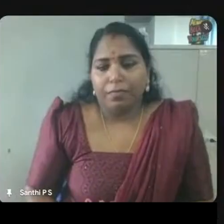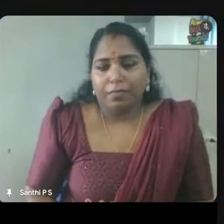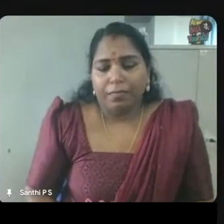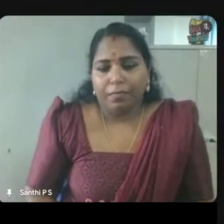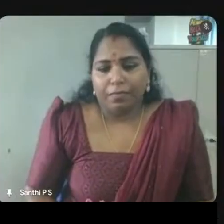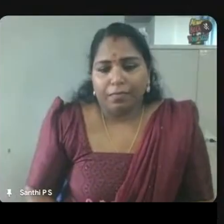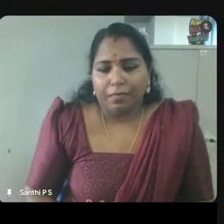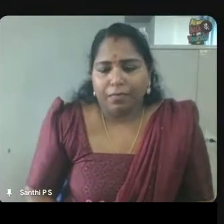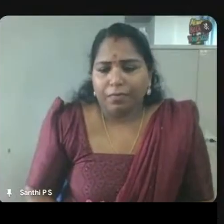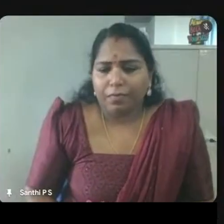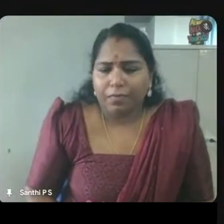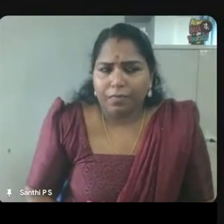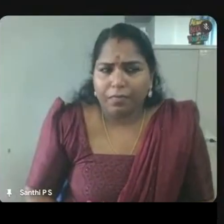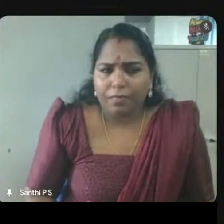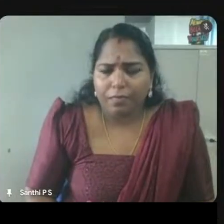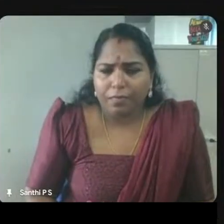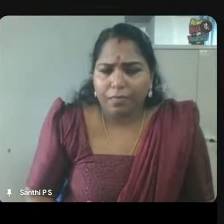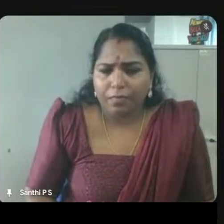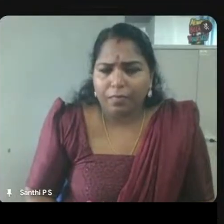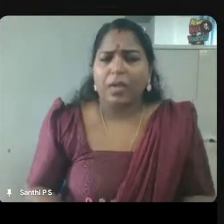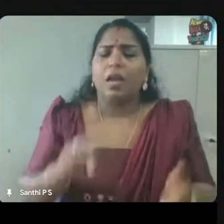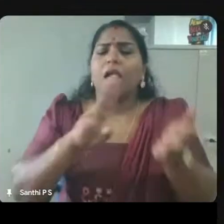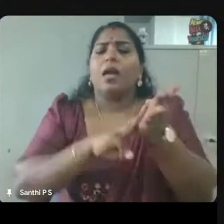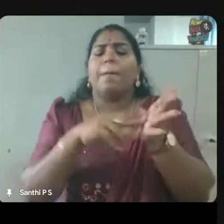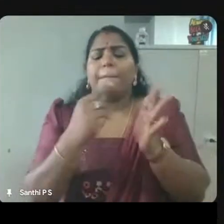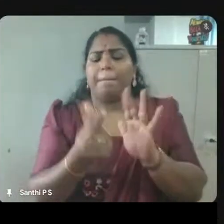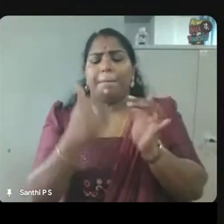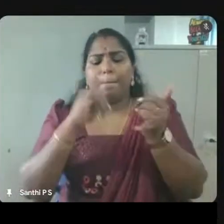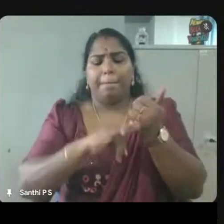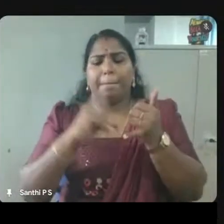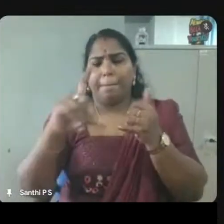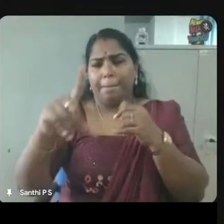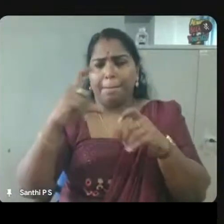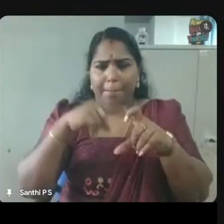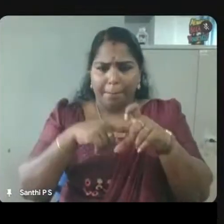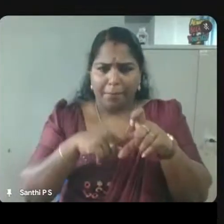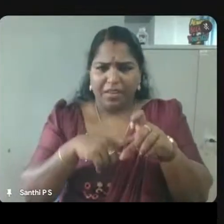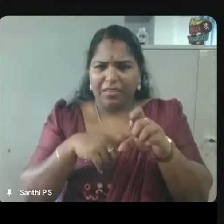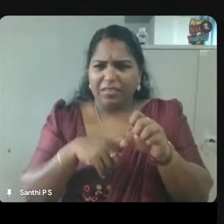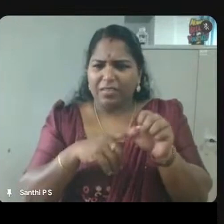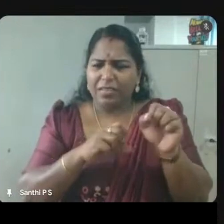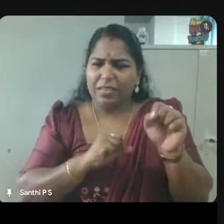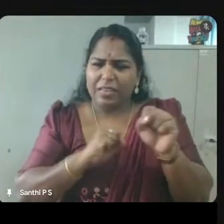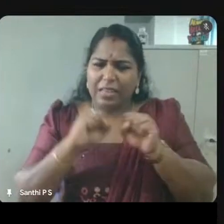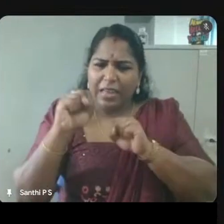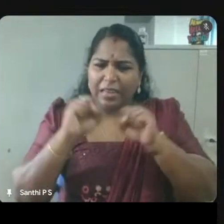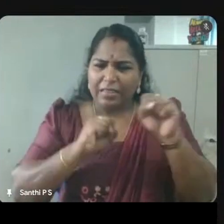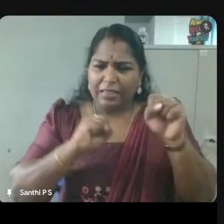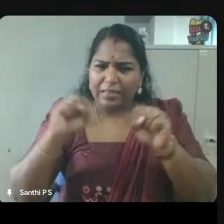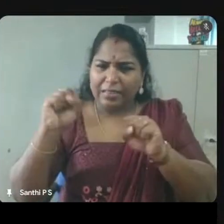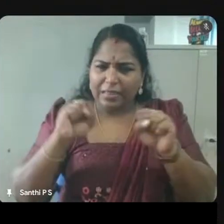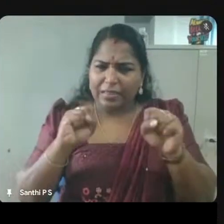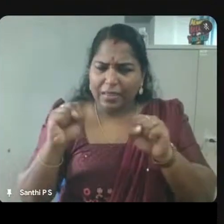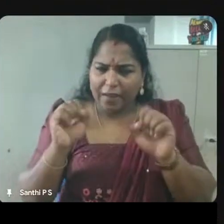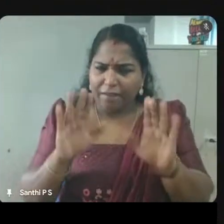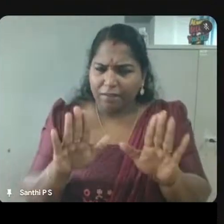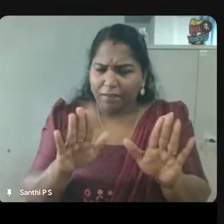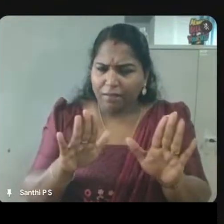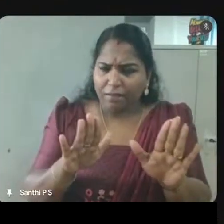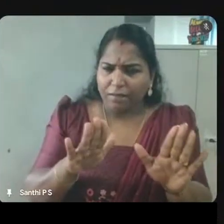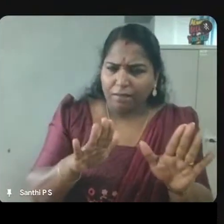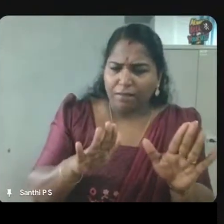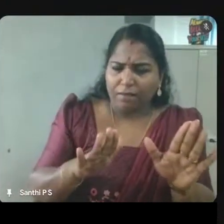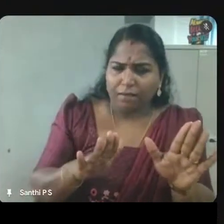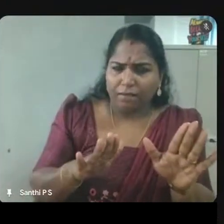എന്തെങ്കിലും എക്സസൈസോ അങ്ങനെ എന്തെങ്കിലും ഉണ്ടോ? നമ്മുടെ കാഴ്ച, അതായത് നമുക്ക് സ്റ്റേബിൾ ആയിട്ട് പിടിക്കാൻ പറ്റാതെ പലപ്പോഴും